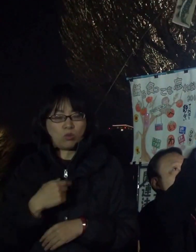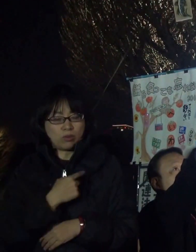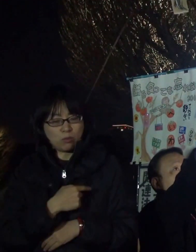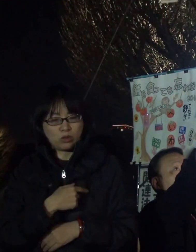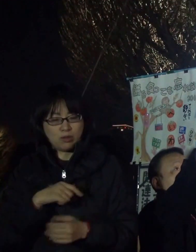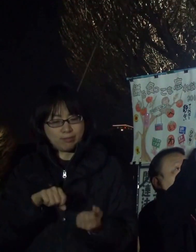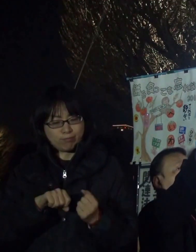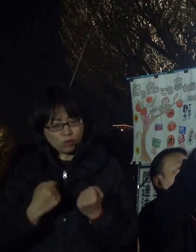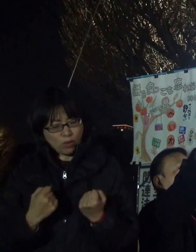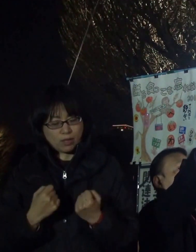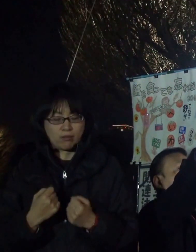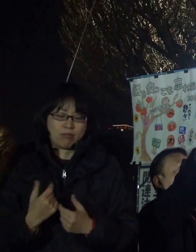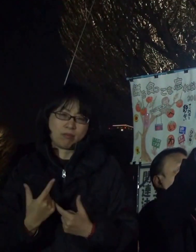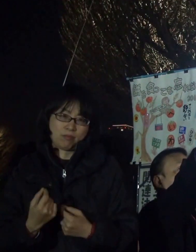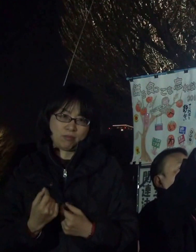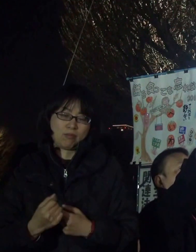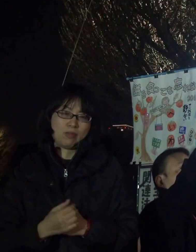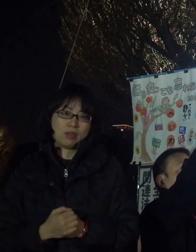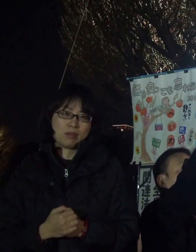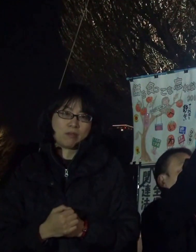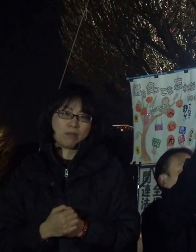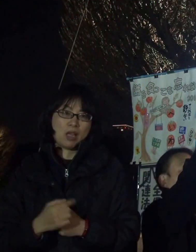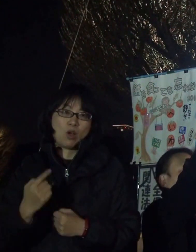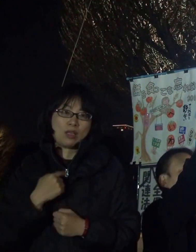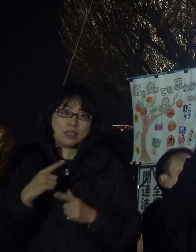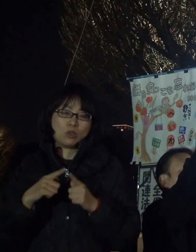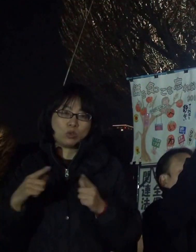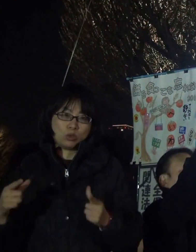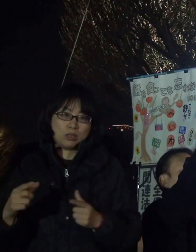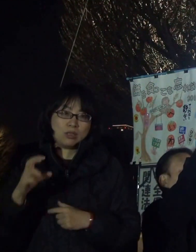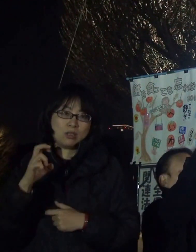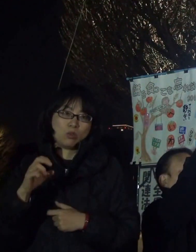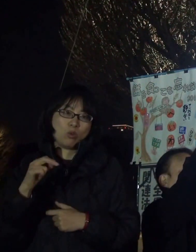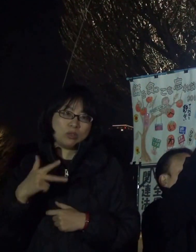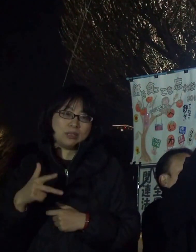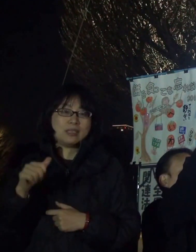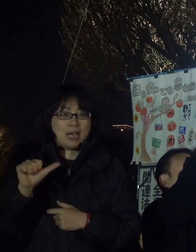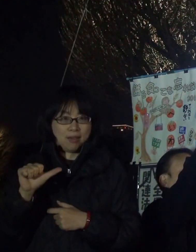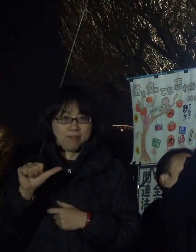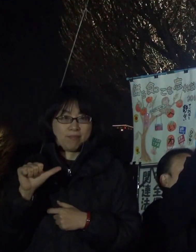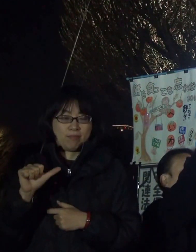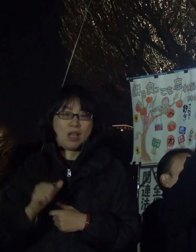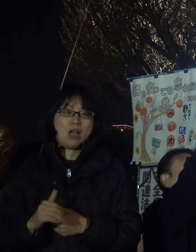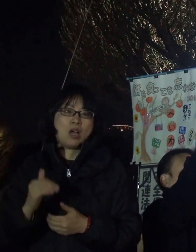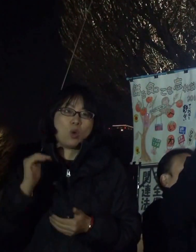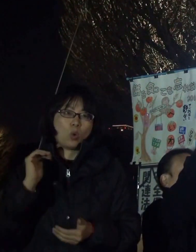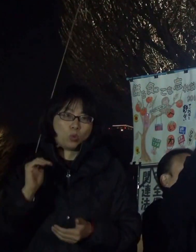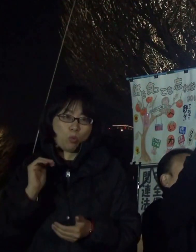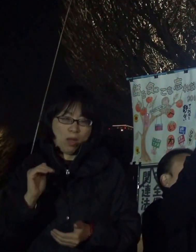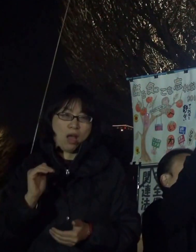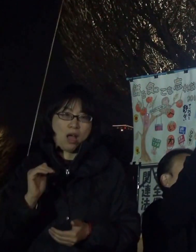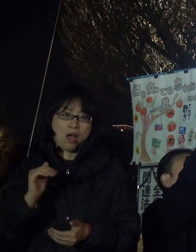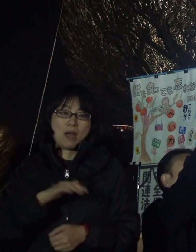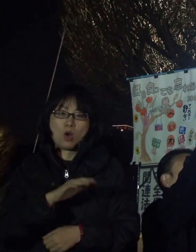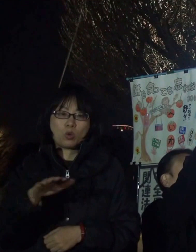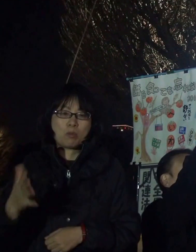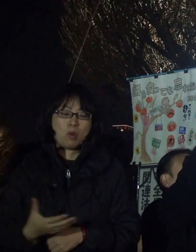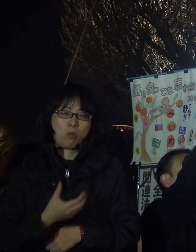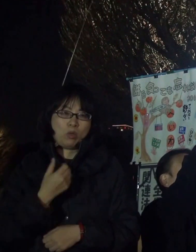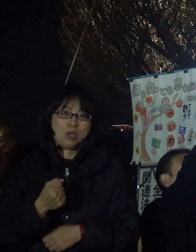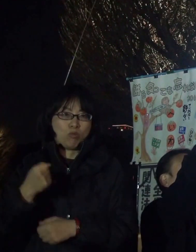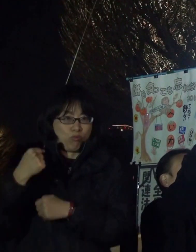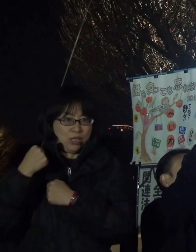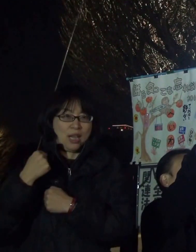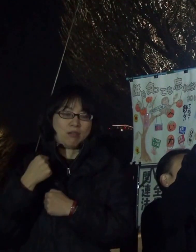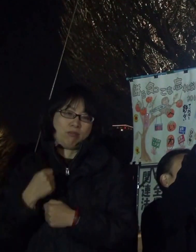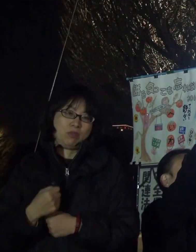壊れてしまいます。私の国ロシアには、言葉は子供でも持てる武器であるという言い方があります